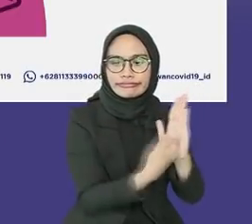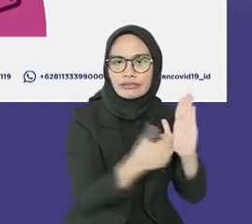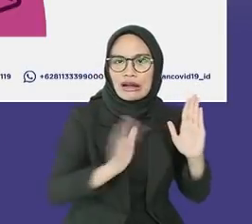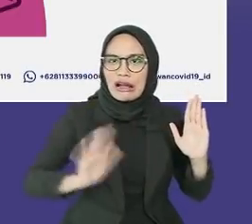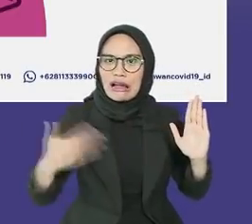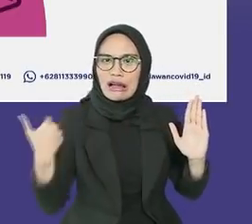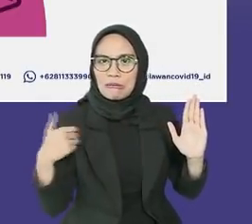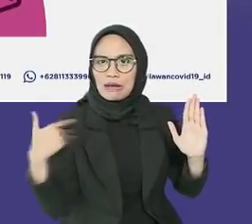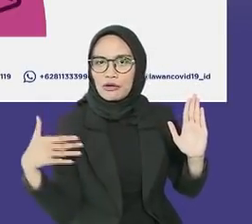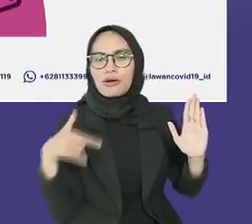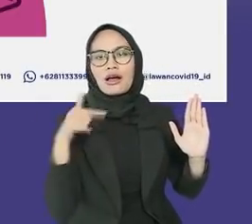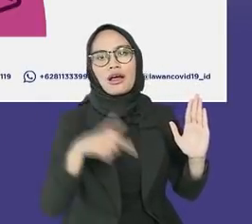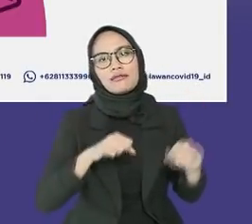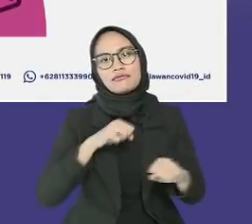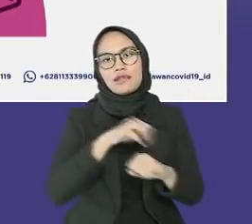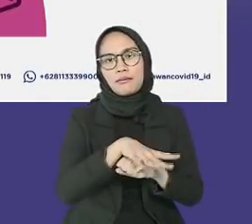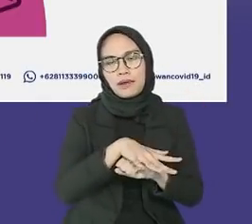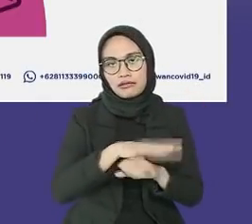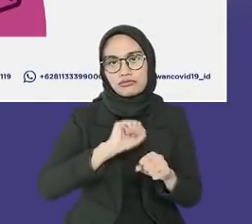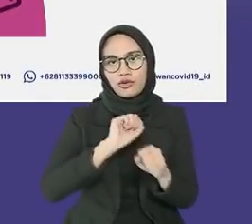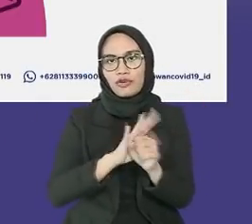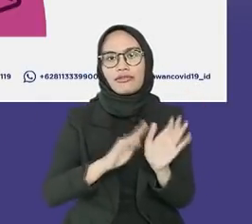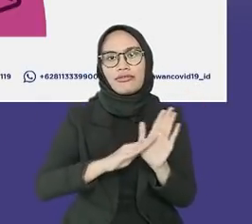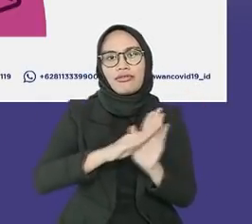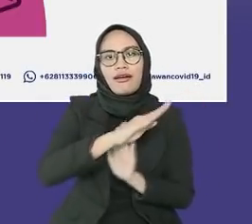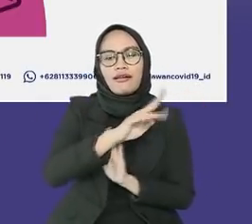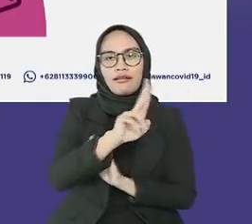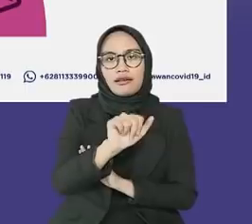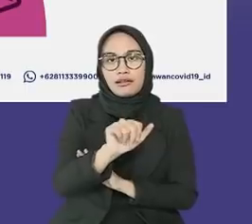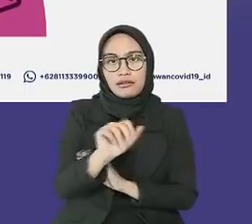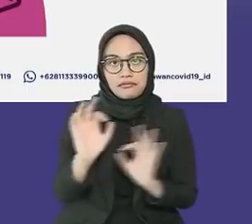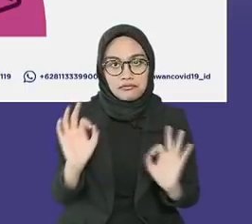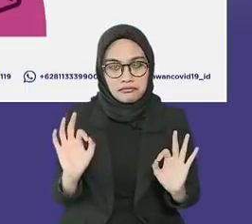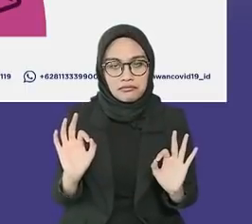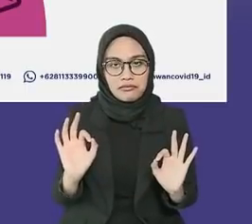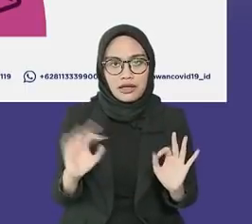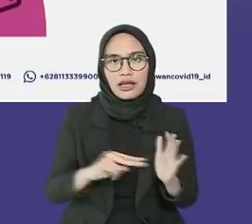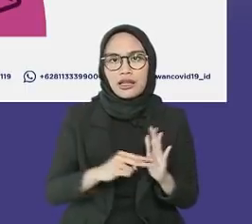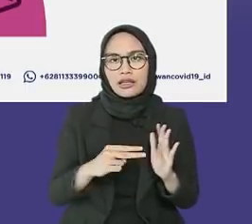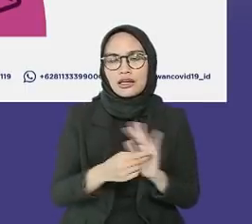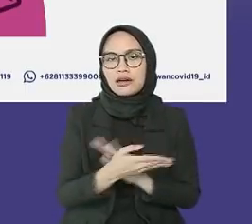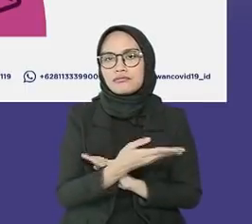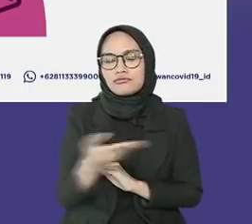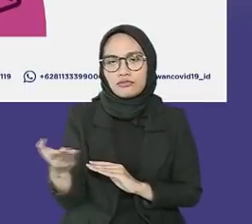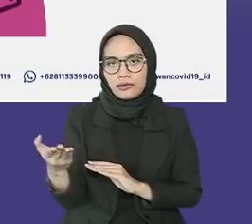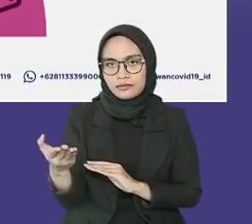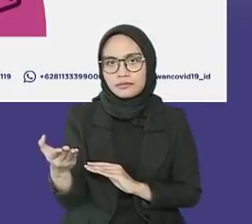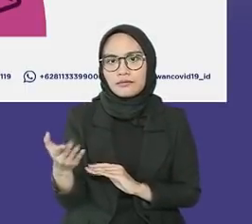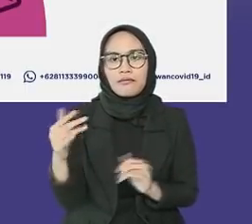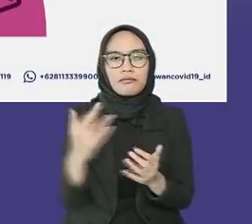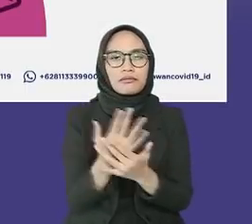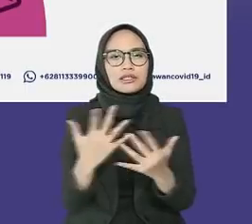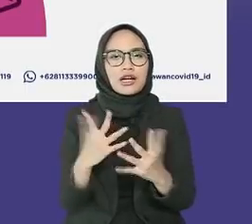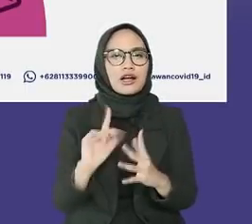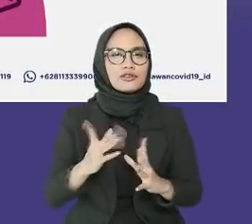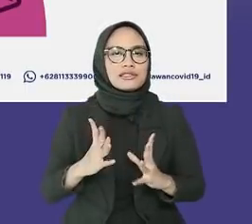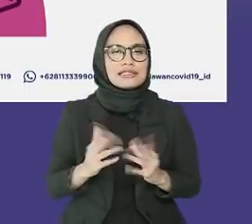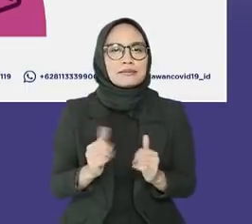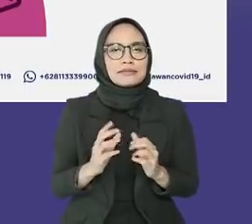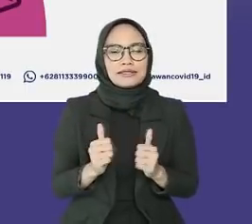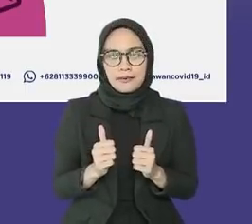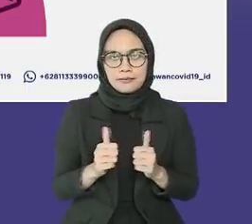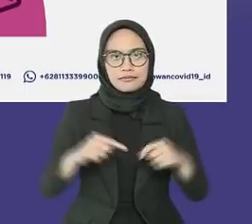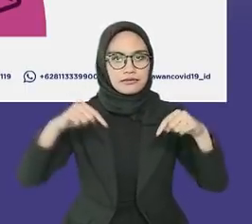mobilitas dapat memicu lonjakan kasus. Untuk itu, perlu pemerintah sampaikan agar masyarakat bersiap-siap